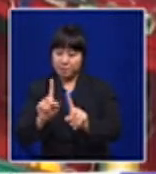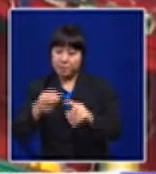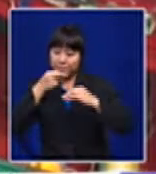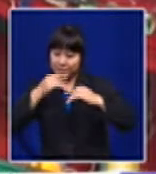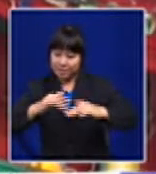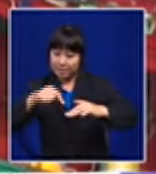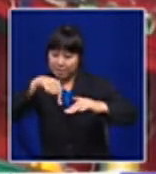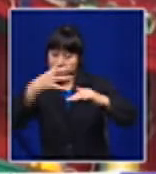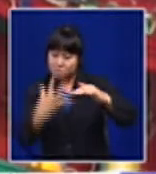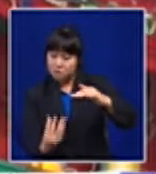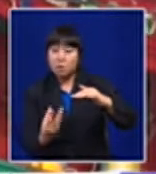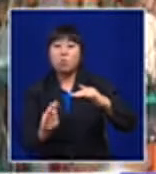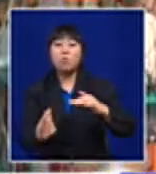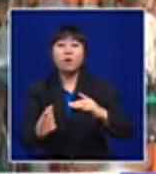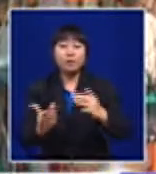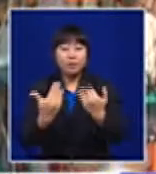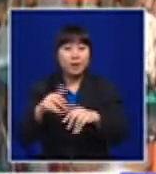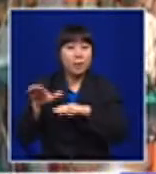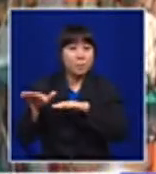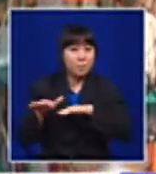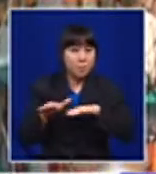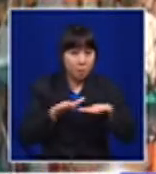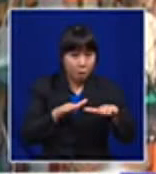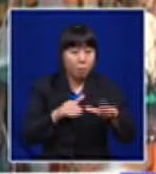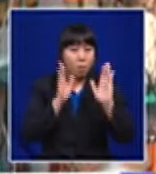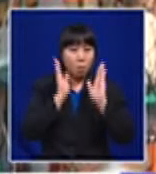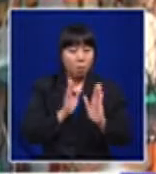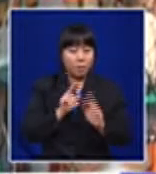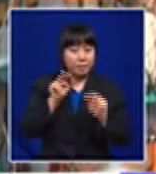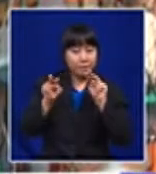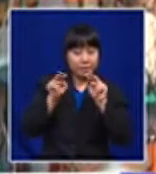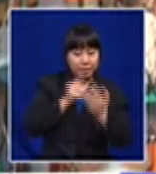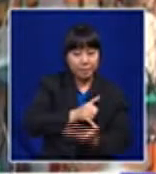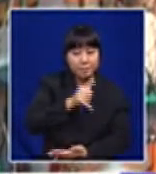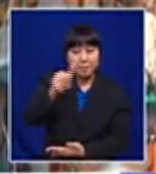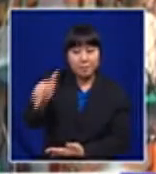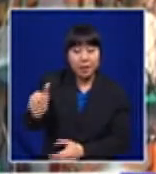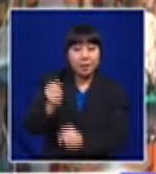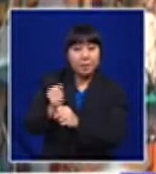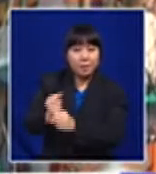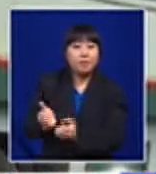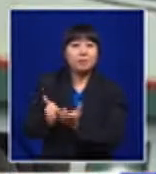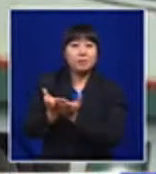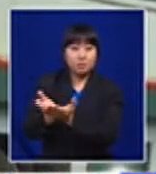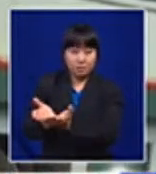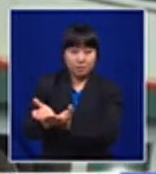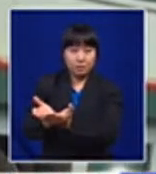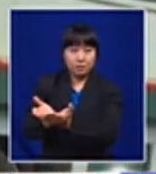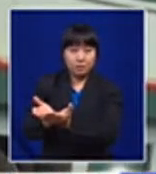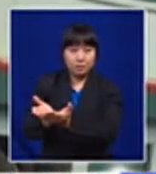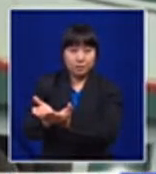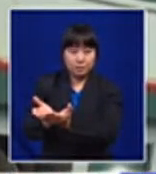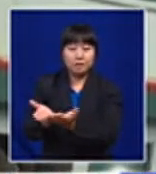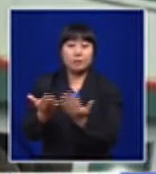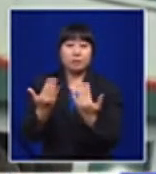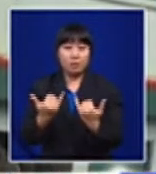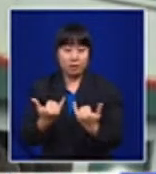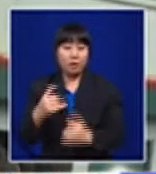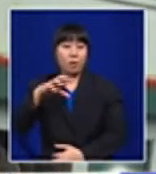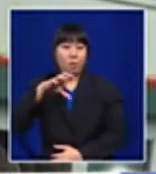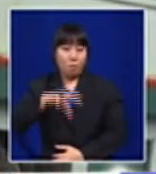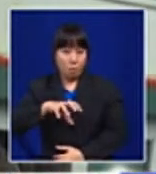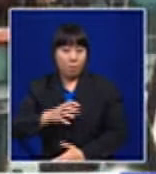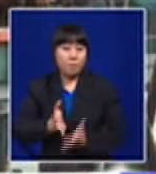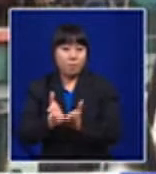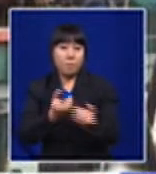ประมงสำหรับความพร้อมในการส่งผู้สังเกตการขึ้นปฏิบัติงานบนเรือประมงขณะนี้กรมประมงมี